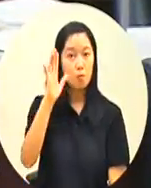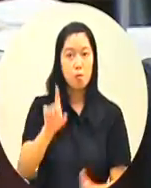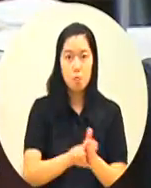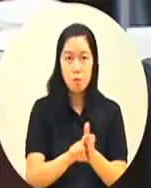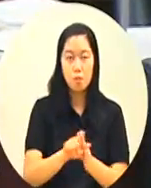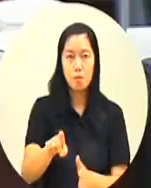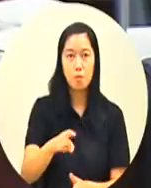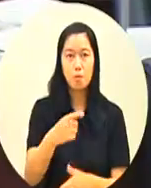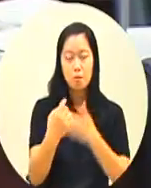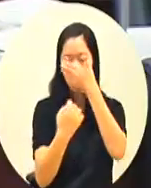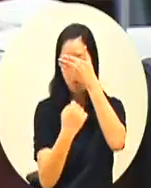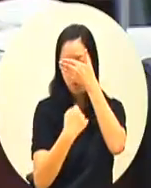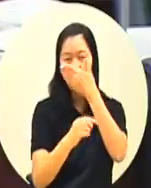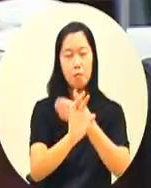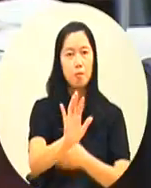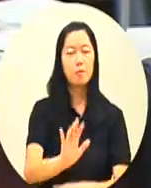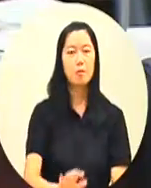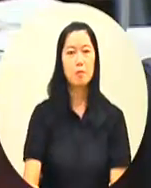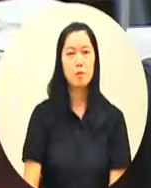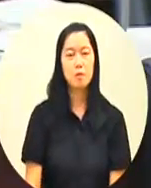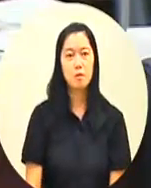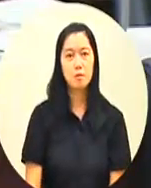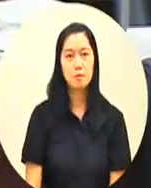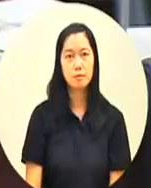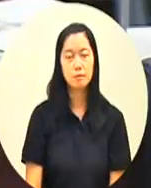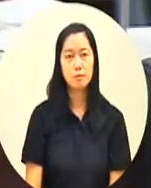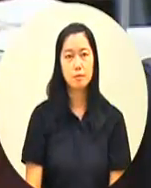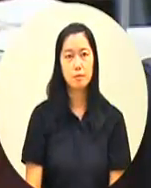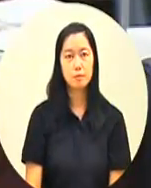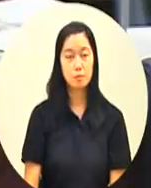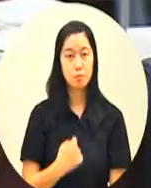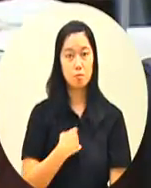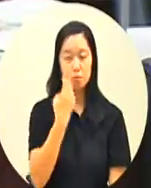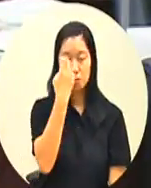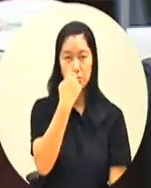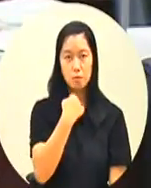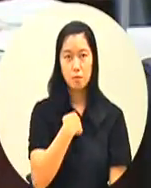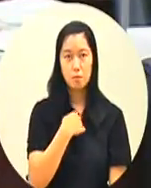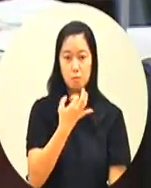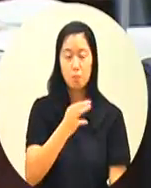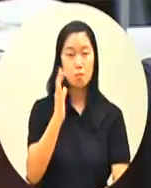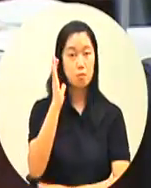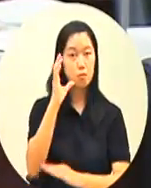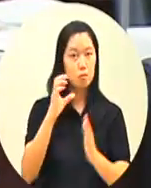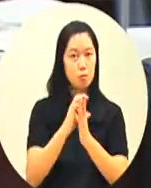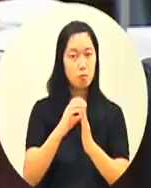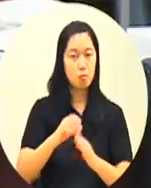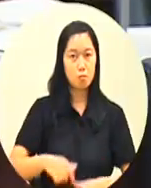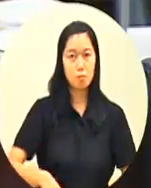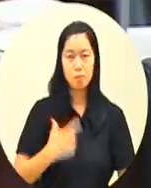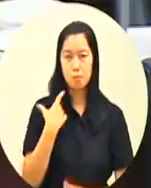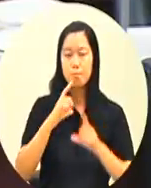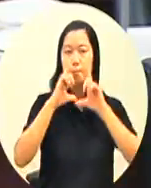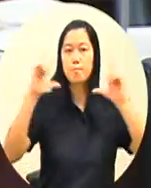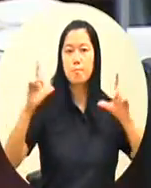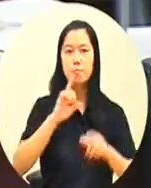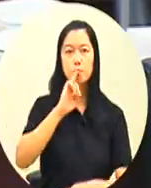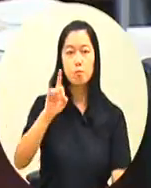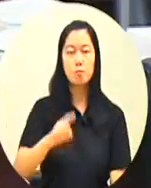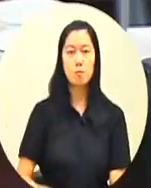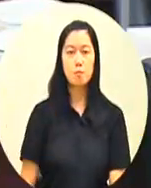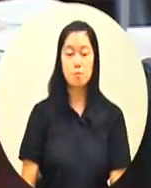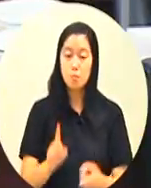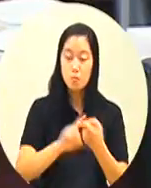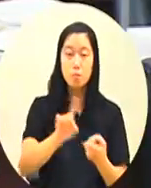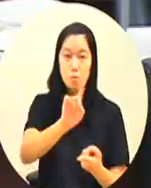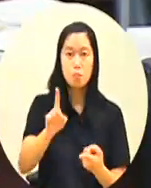受了这种不正确也不公平的指控，其实我们监理单位财政局可能 有时候要发声一下，把正确的资讯